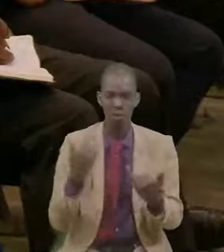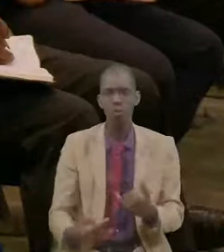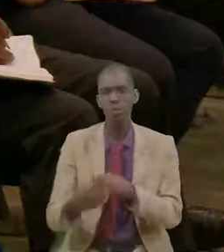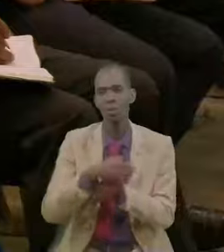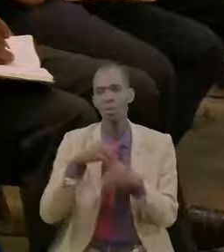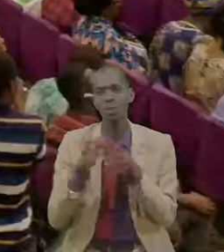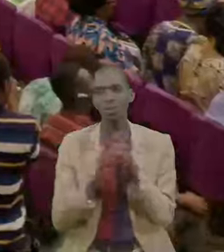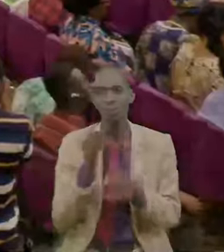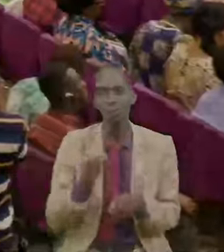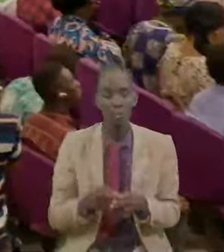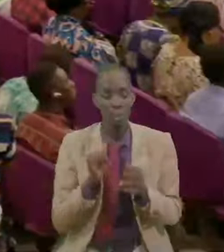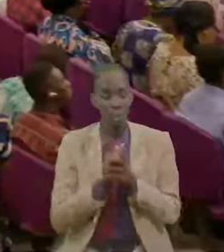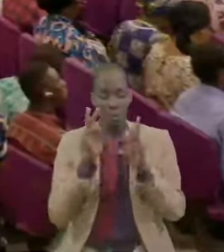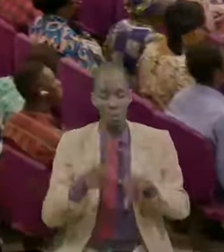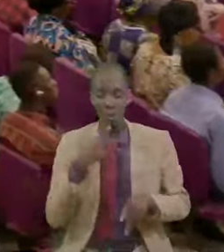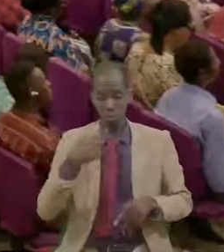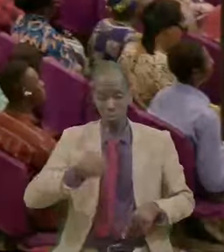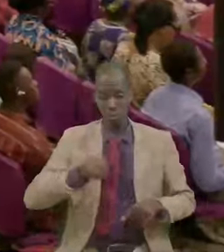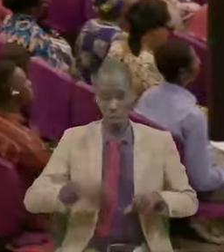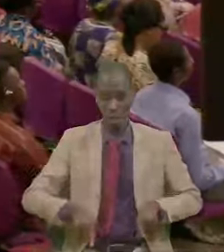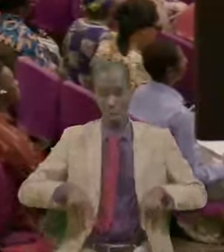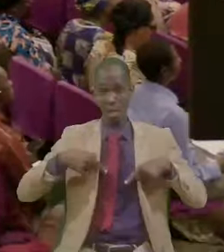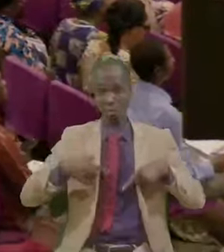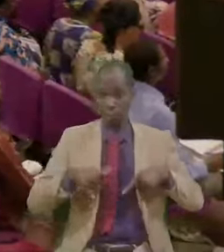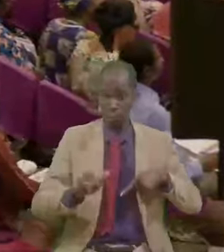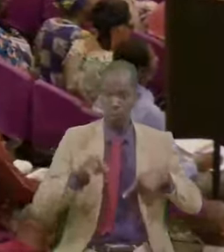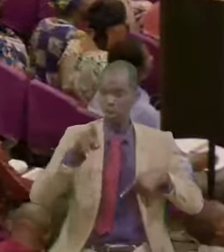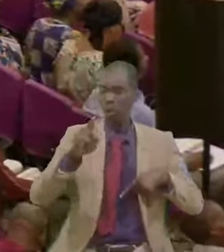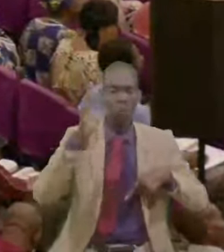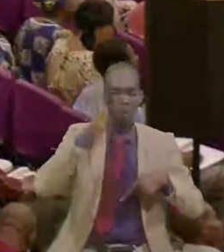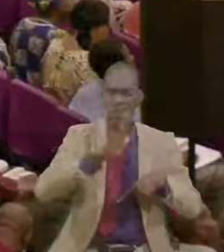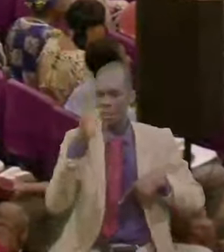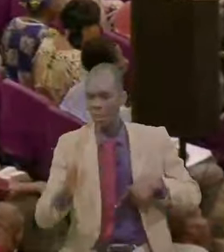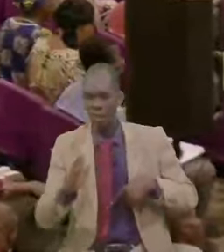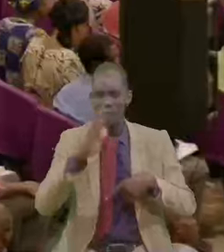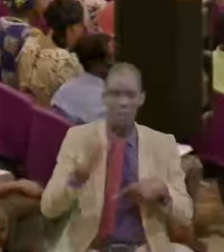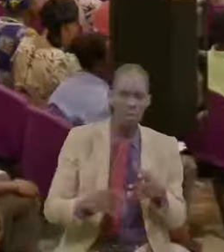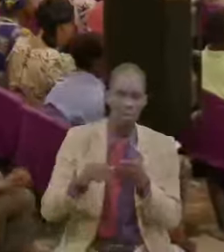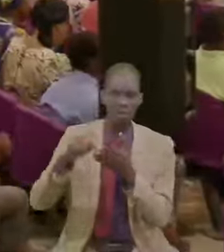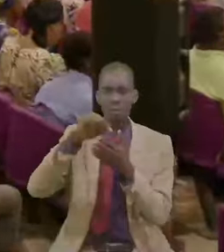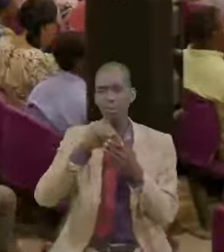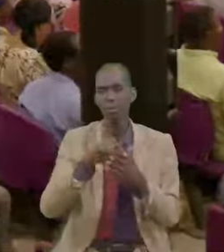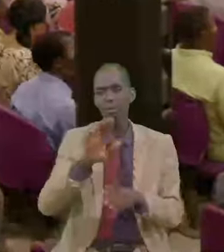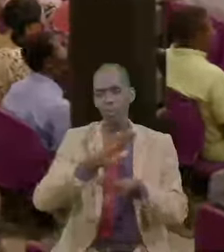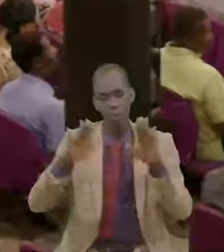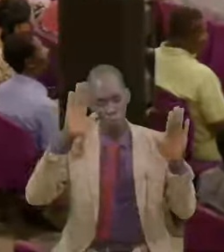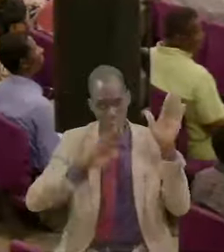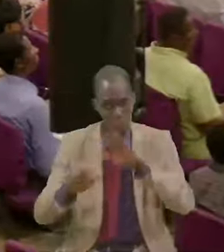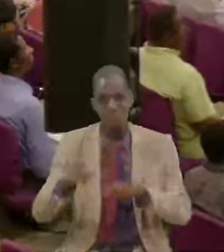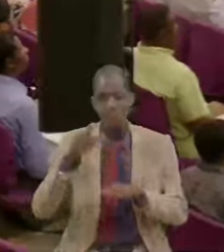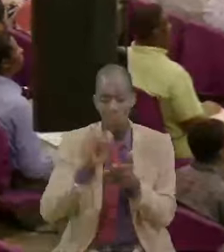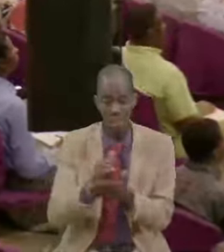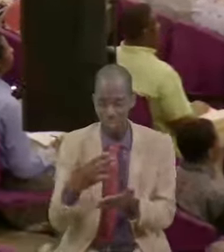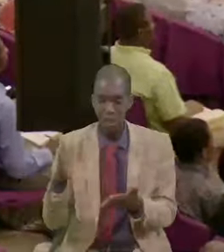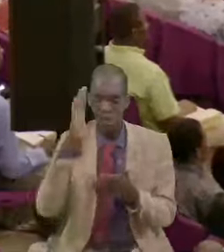que aussi longtemps que lui vit là, que ceci ne va jamais t'arriver. Je vous dis que la bonne chose là va vous arriver. Il